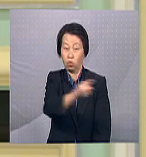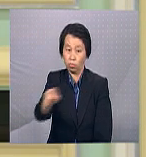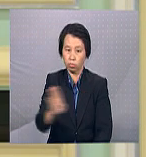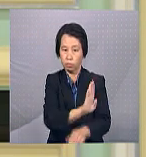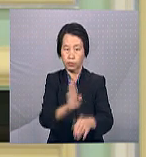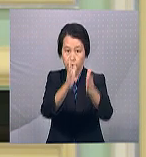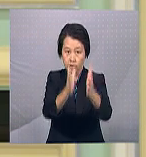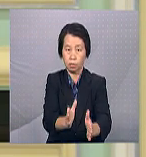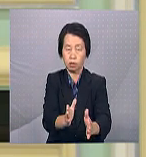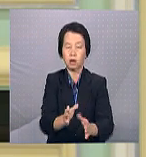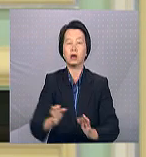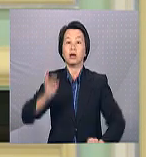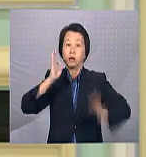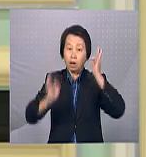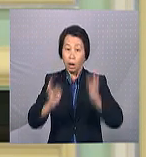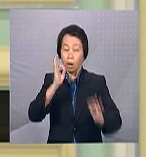peniaga.